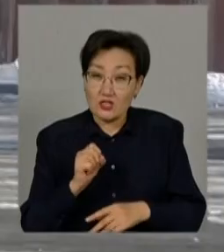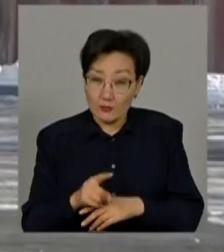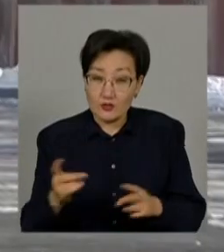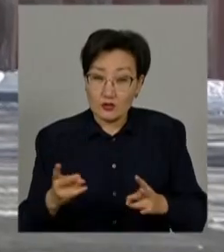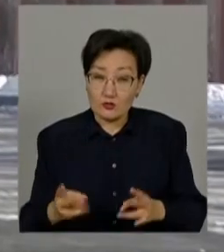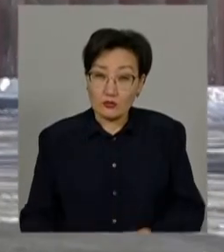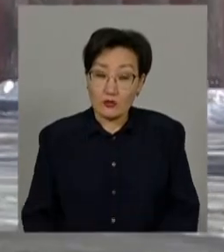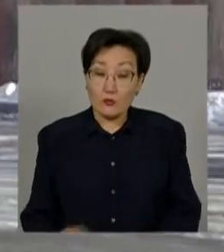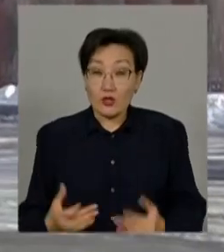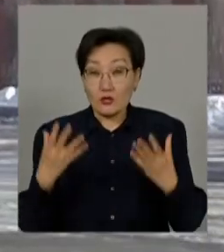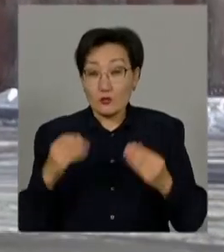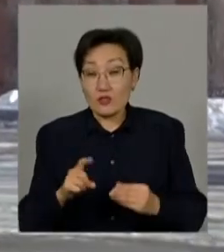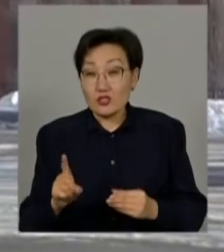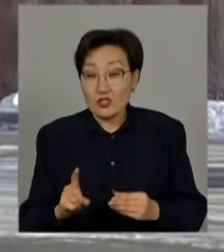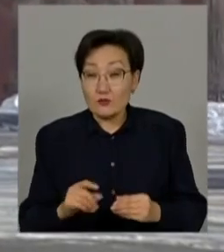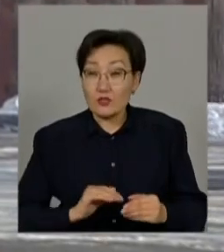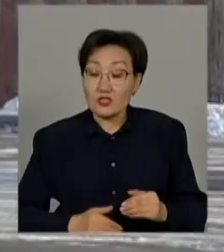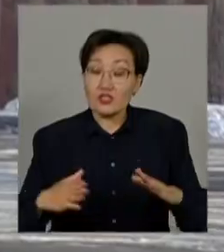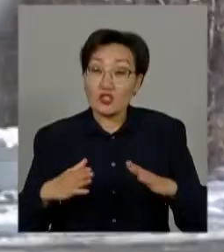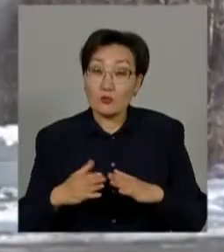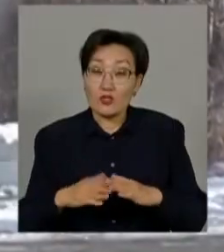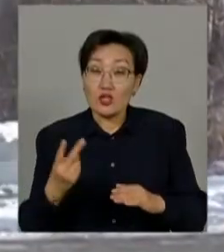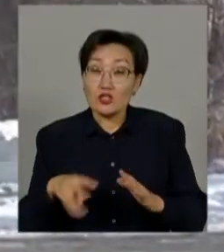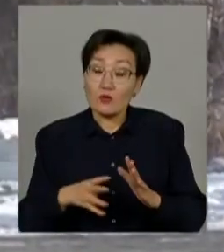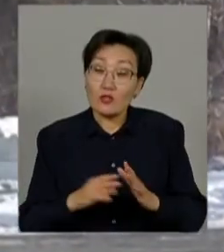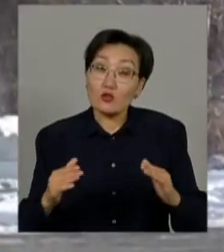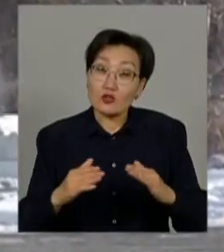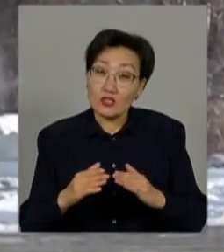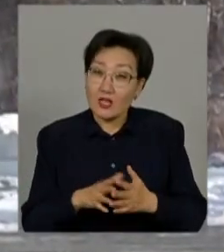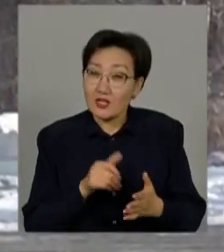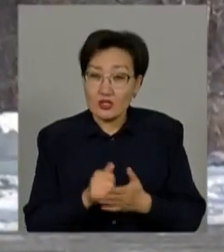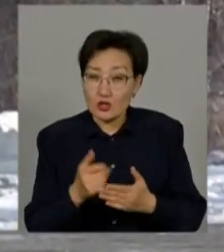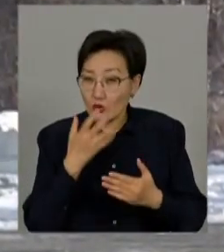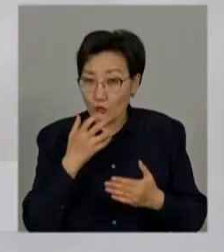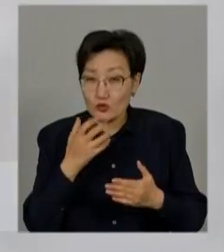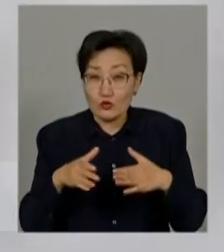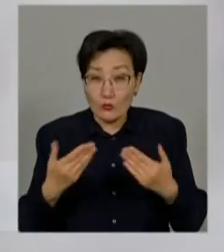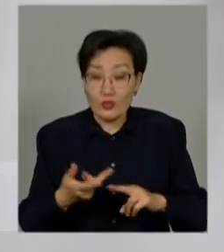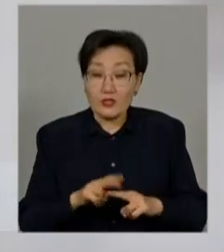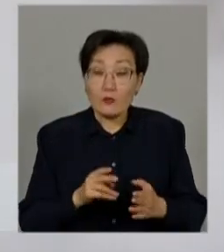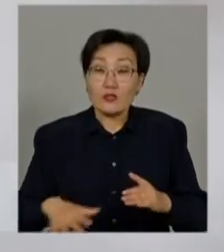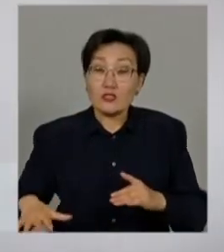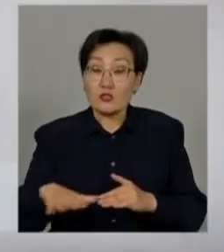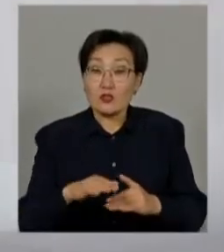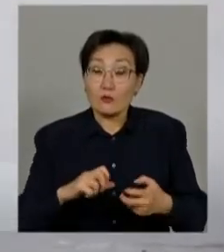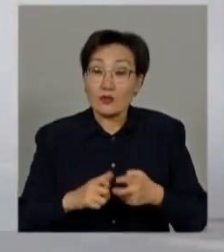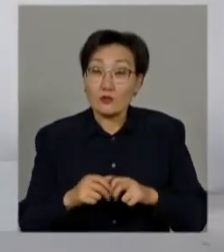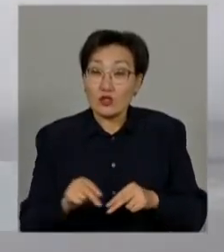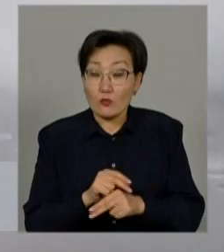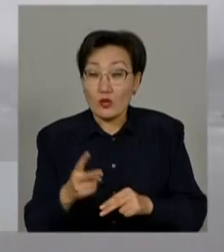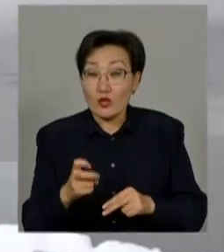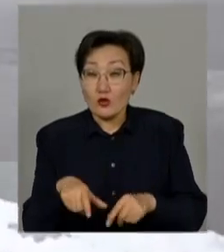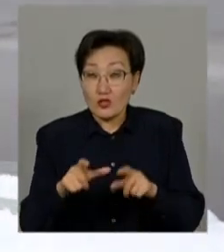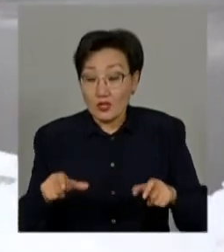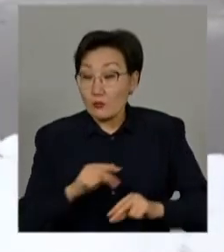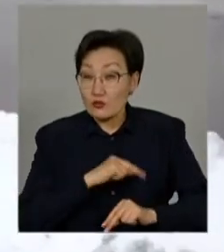жөн. Бүгінде екі бастызда жеке сектордағы 29 үйде әлі жылу жоқ. Қазір осы аумақтағы ақауды жою үшін 200 адам